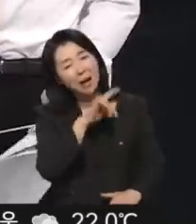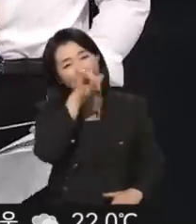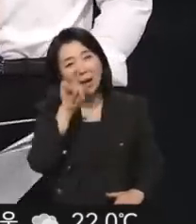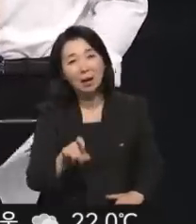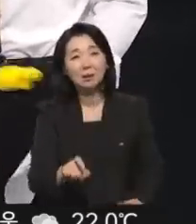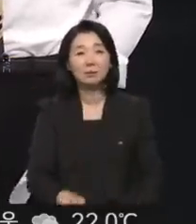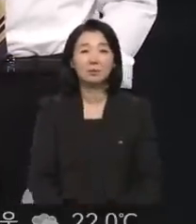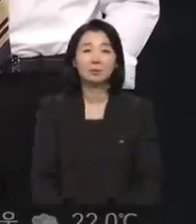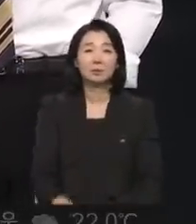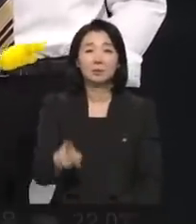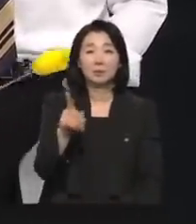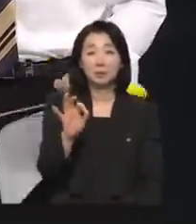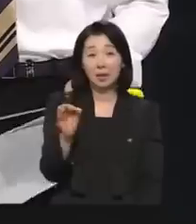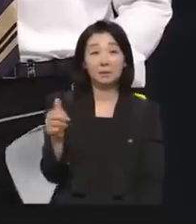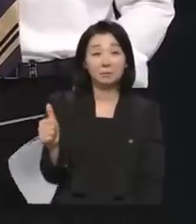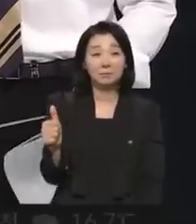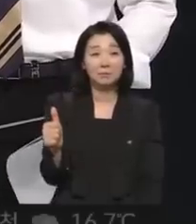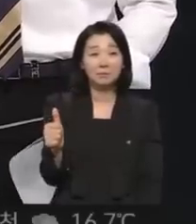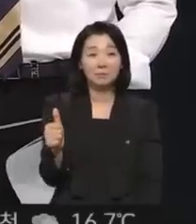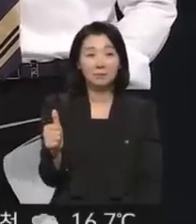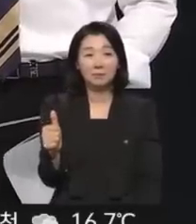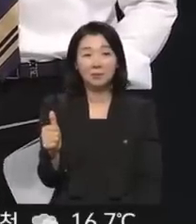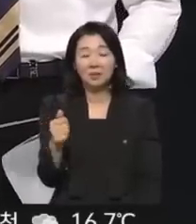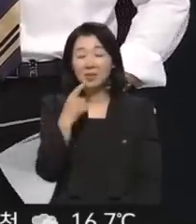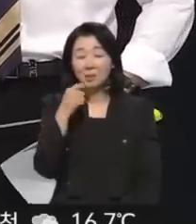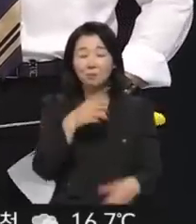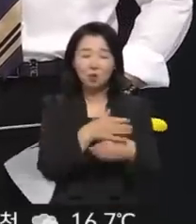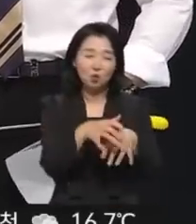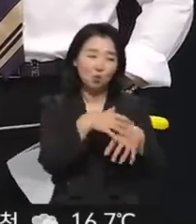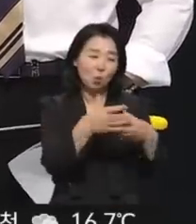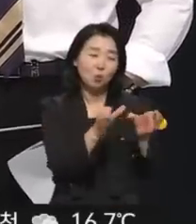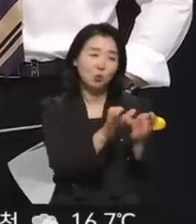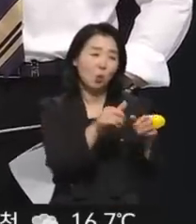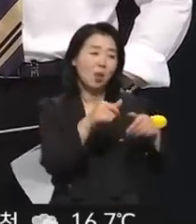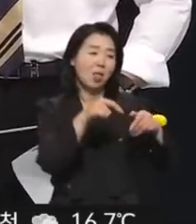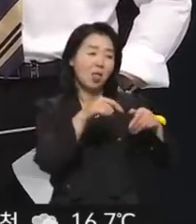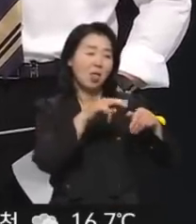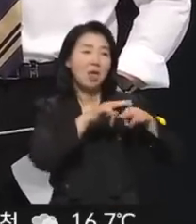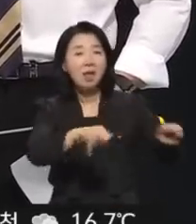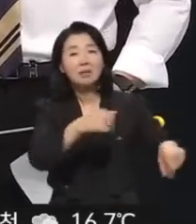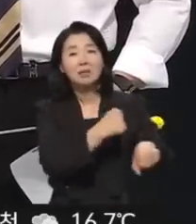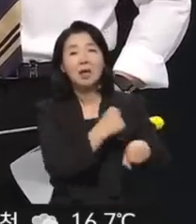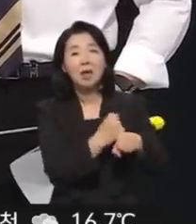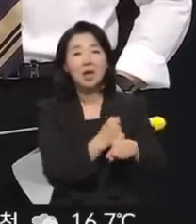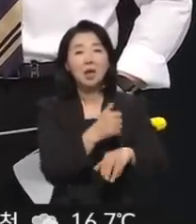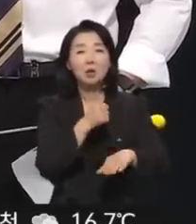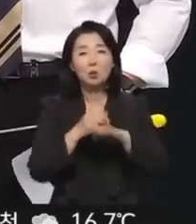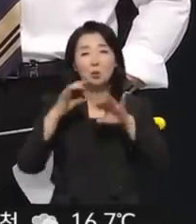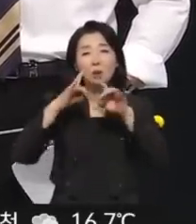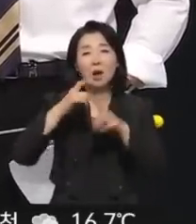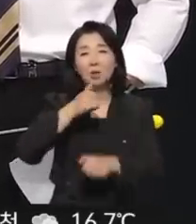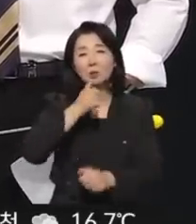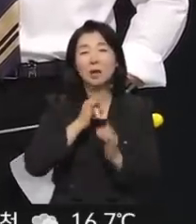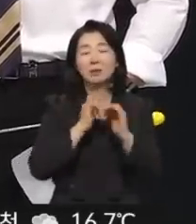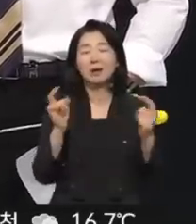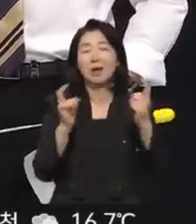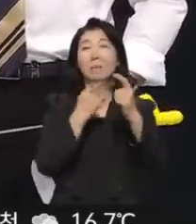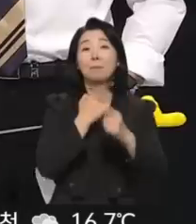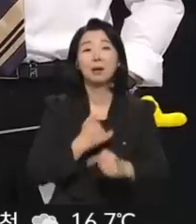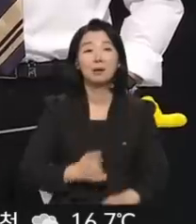미지수입니다. 장 최고위원, 최근 민주노총 해체를 주장하다가 라디오 진행자와 언성을 높이며 다퉜던 일이